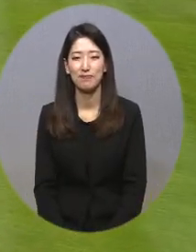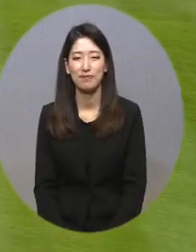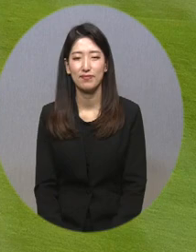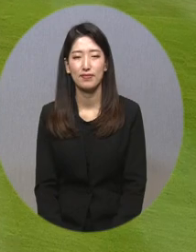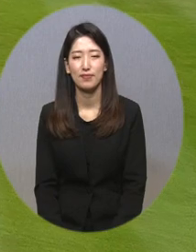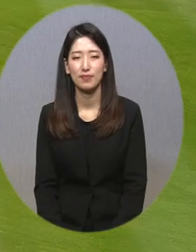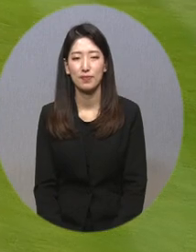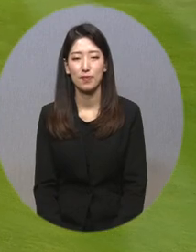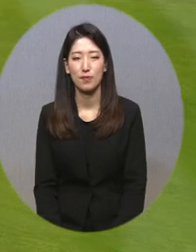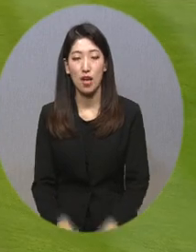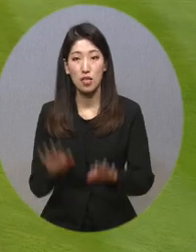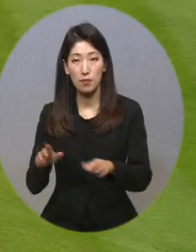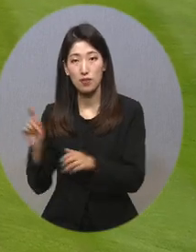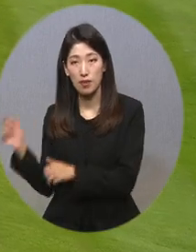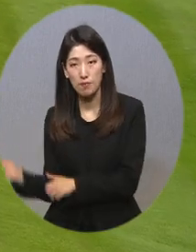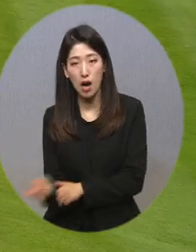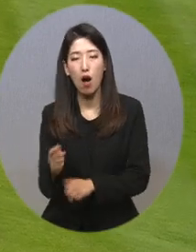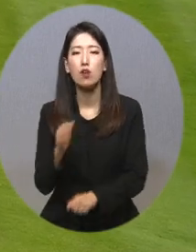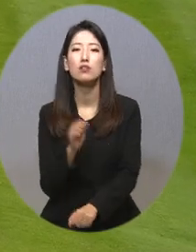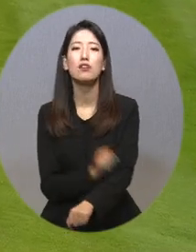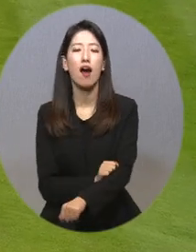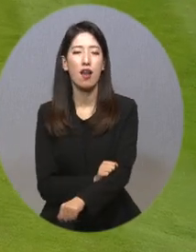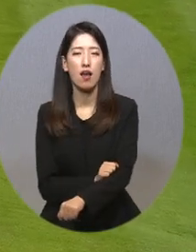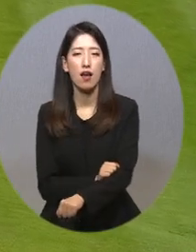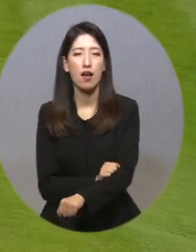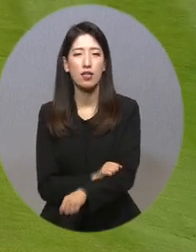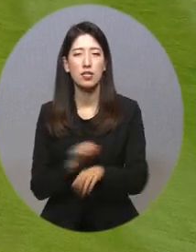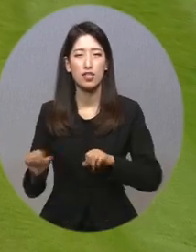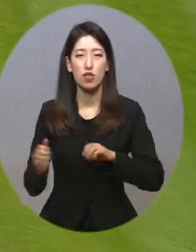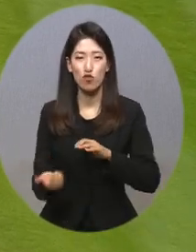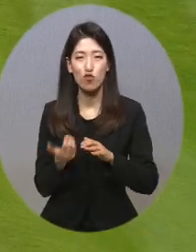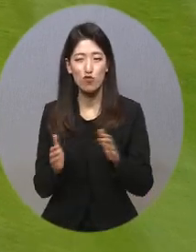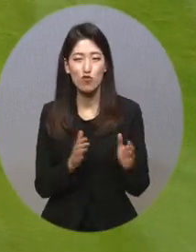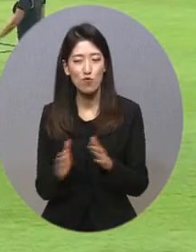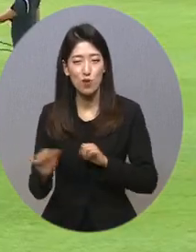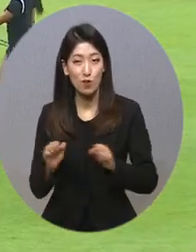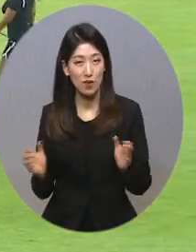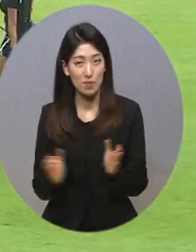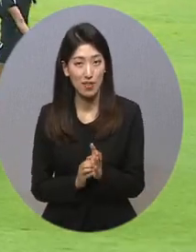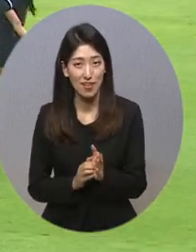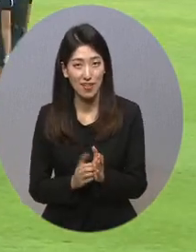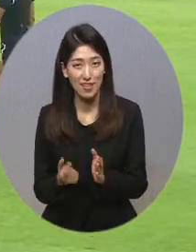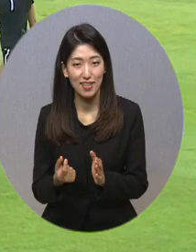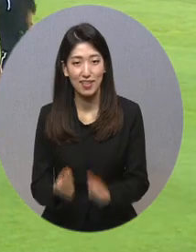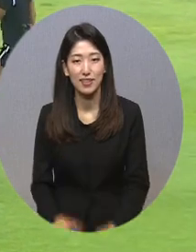이번에 딱 드라이버 친 거 보니까 몸이 풀려서 왠지 잘 칠 것 같더라고. 아니,